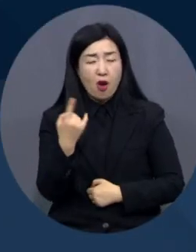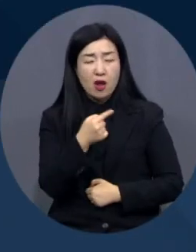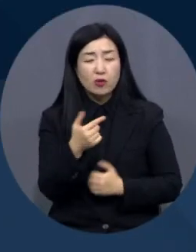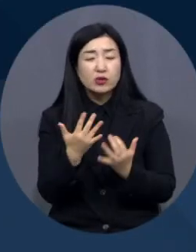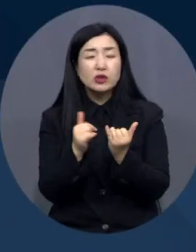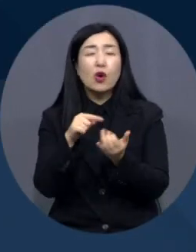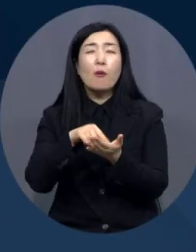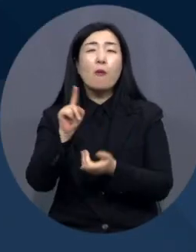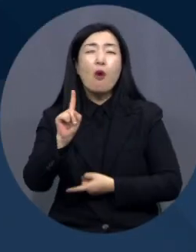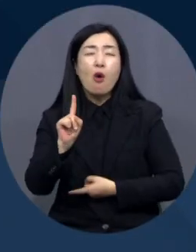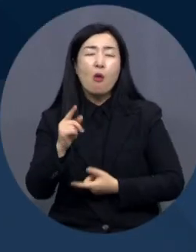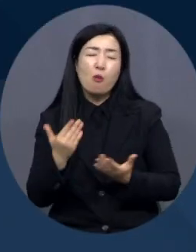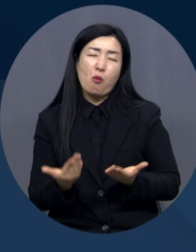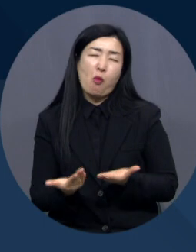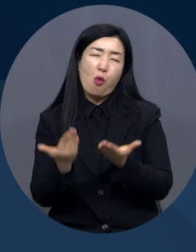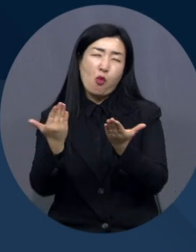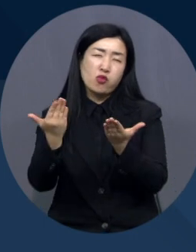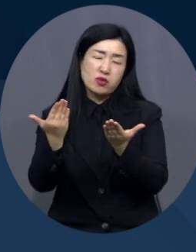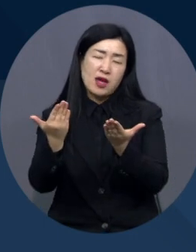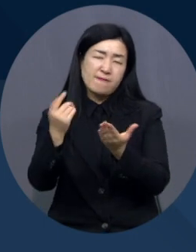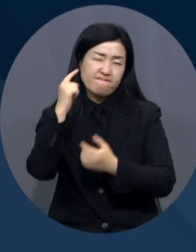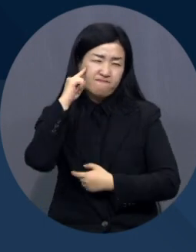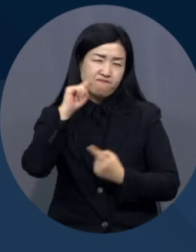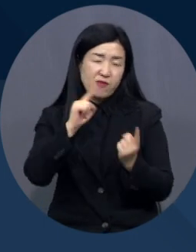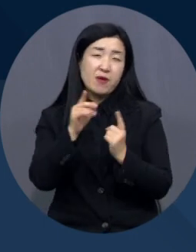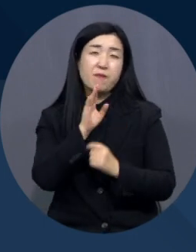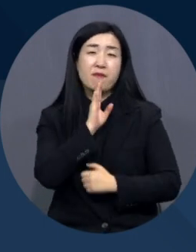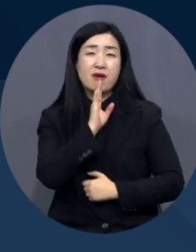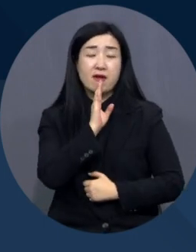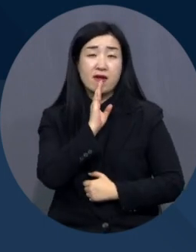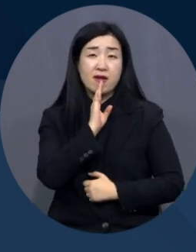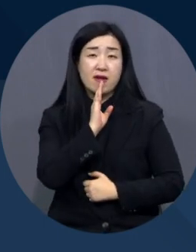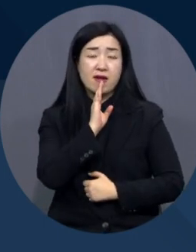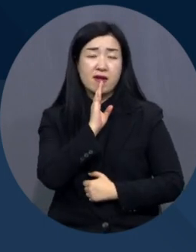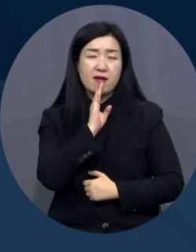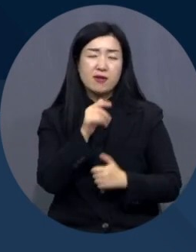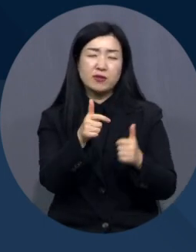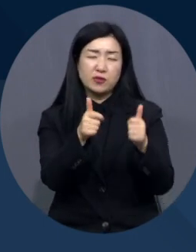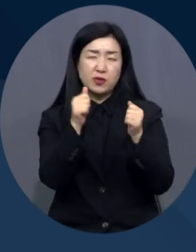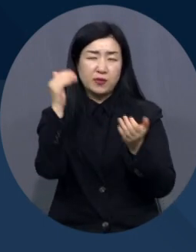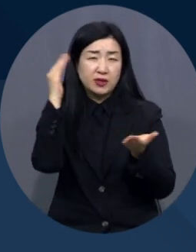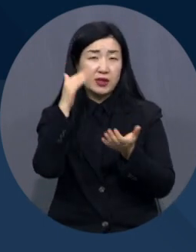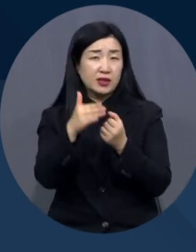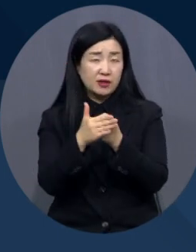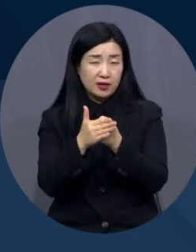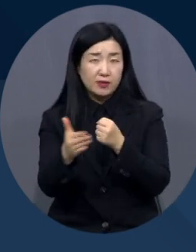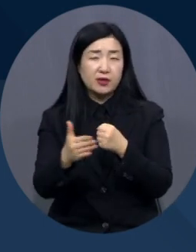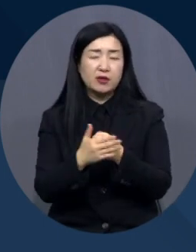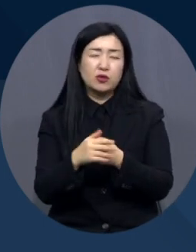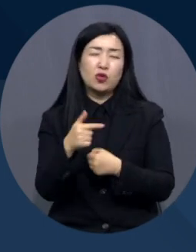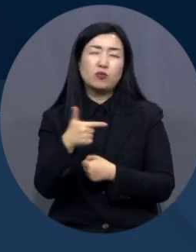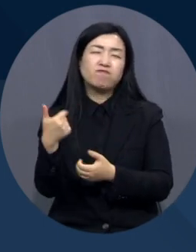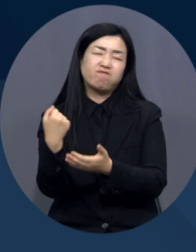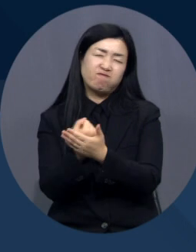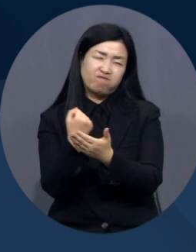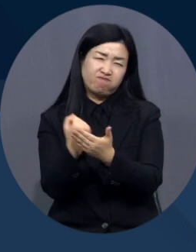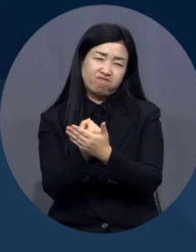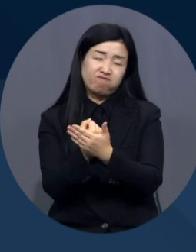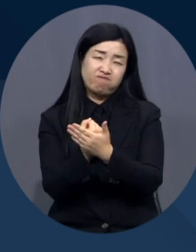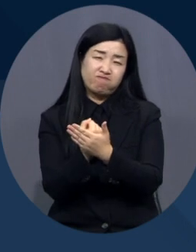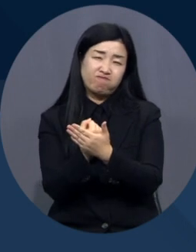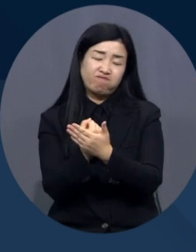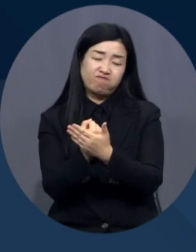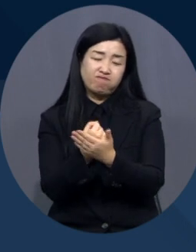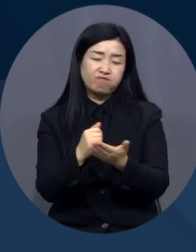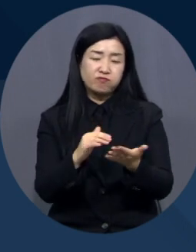아니겠습니까? 그래서 봉사정신이 탁월한 이 졸업생인데요. 너무 아깝게 생각하고